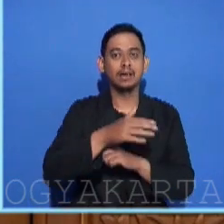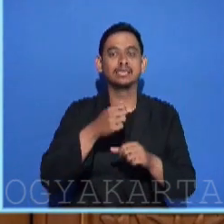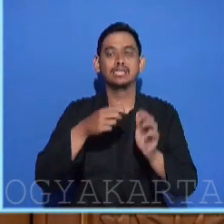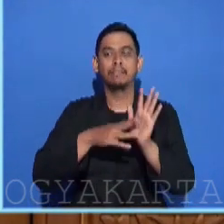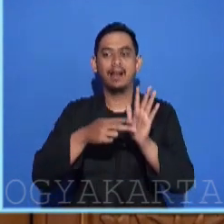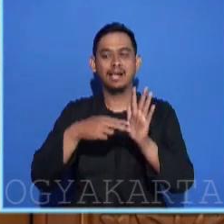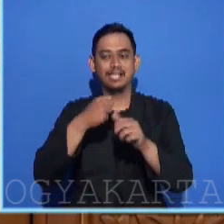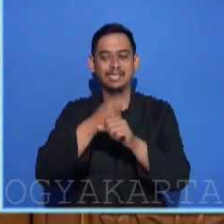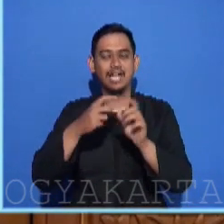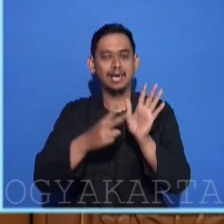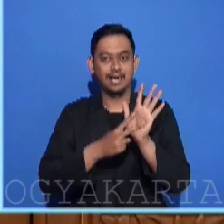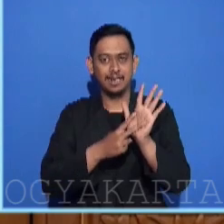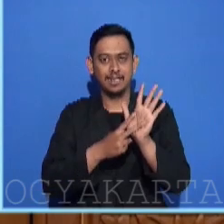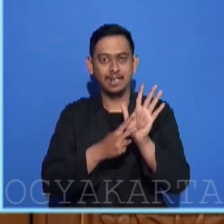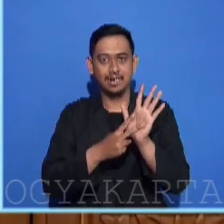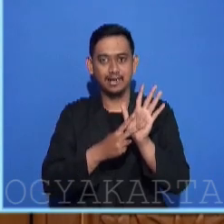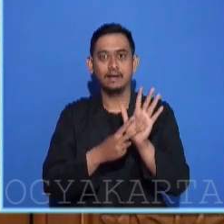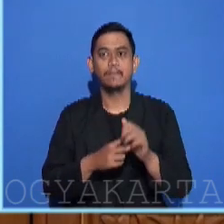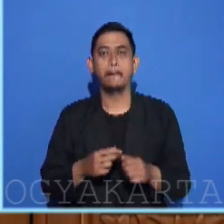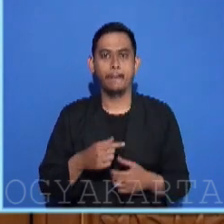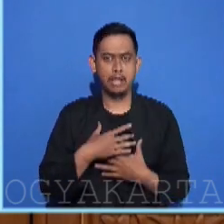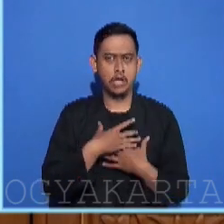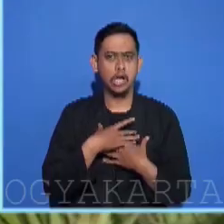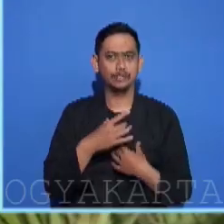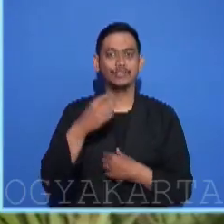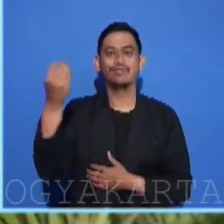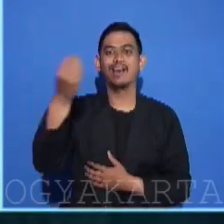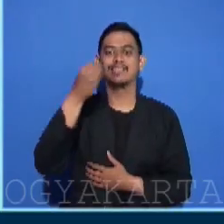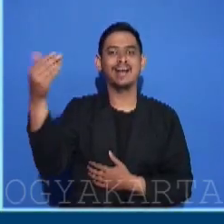laladan Saptosari ingkang dudut kawigatosaning wisatawan.